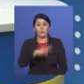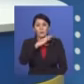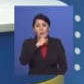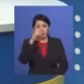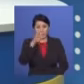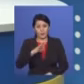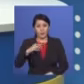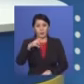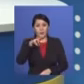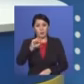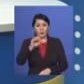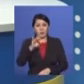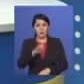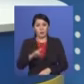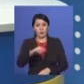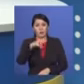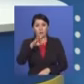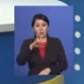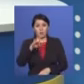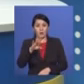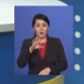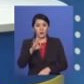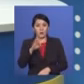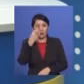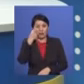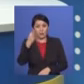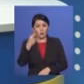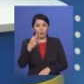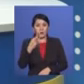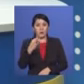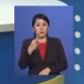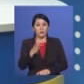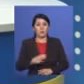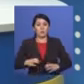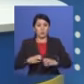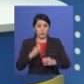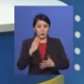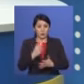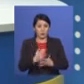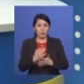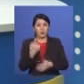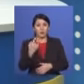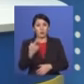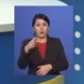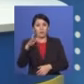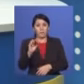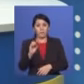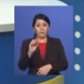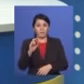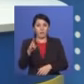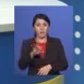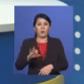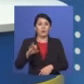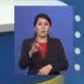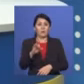Солтүстік Қазақстан облысы Қызылжар ауданында Кондратов тәжірибе көрсететін тәлімбағы жауапкершілігі шектеулі серіктестігі орналасқан. Бір ғасырдан астам тарих